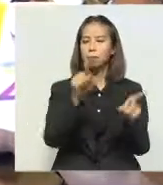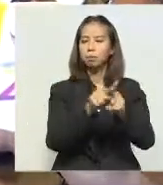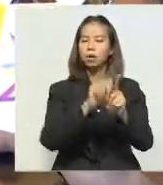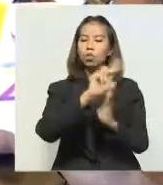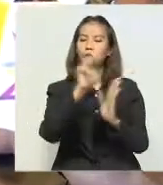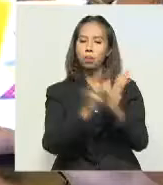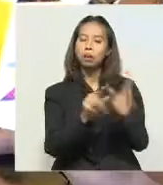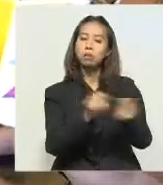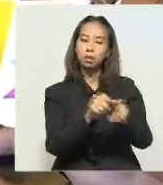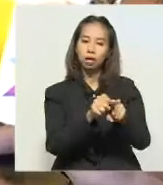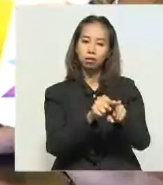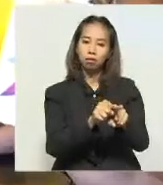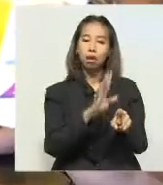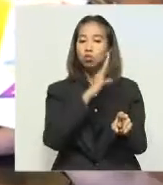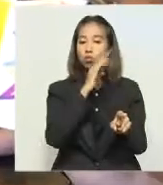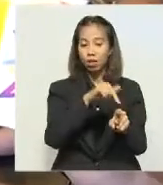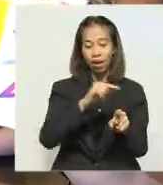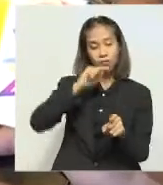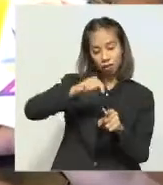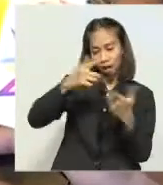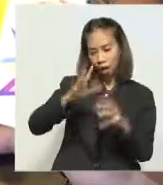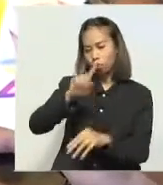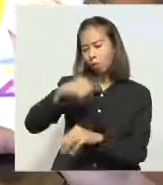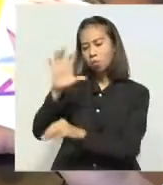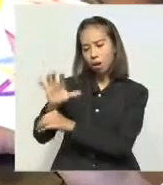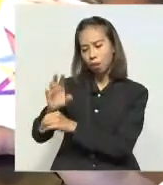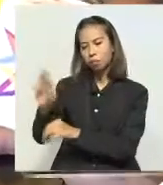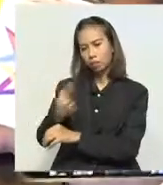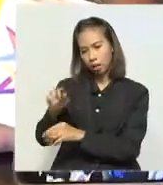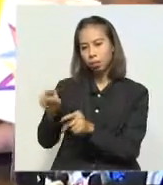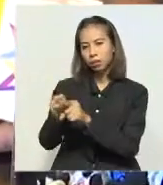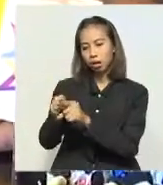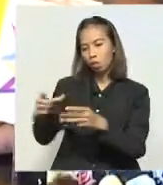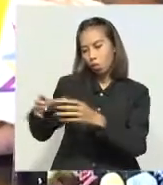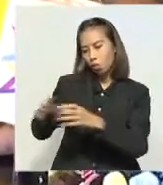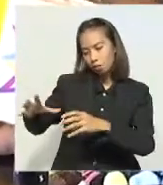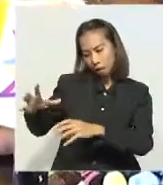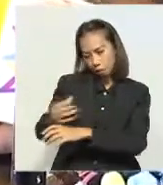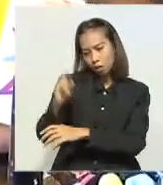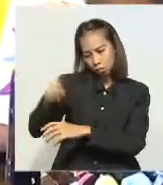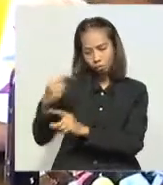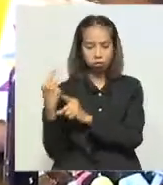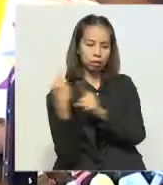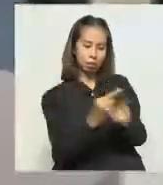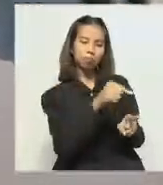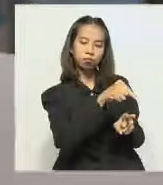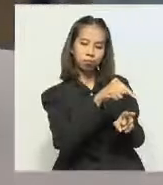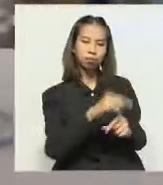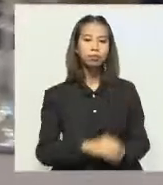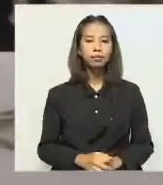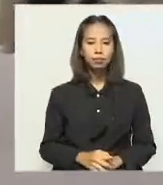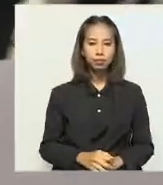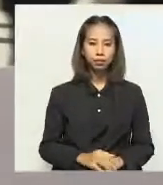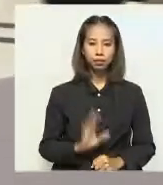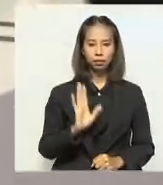กมาเป็นผลถ้าออกมาแล้วก็ต้องใช้บังคับได้เพราะนั้นก็เป็นเรื่องที่พรรคการเมืองจะต้องปฏิบัติตามคำสั่งคสช.ครับ ขณะ